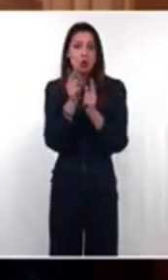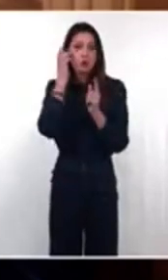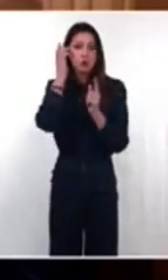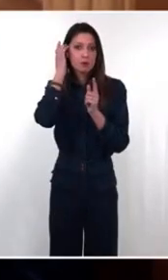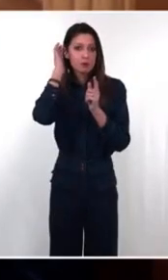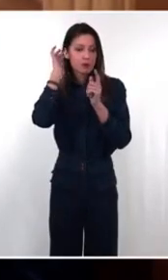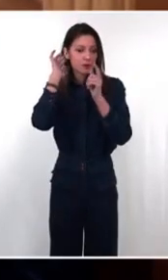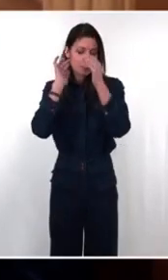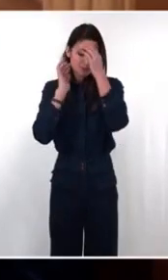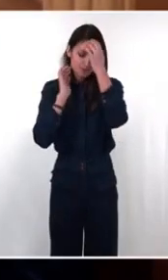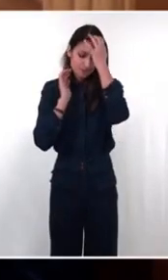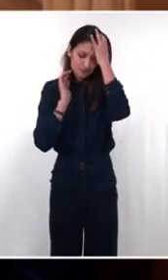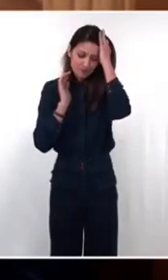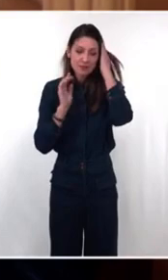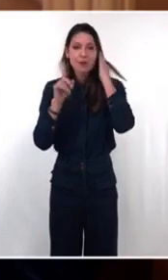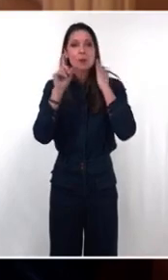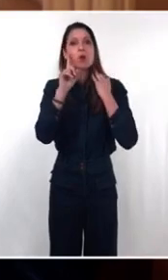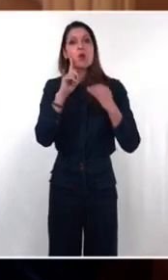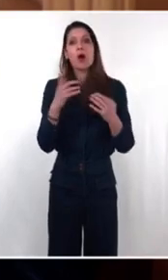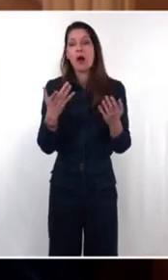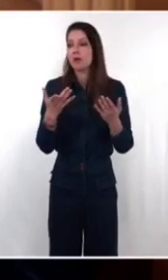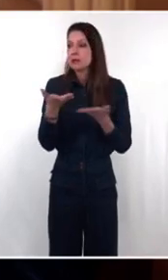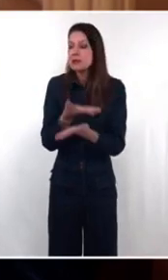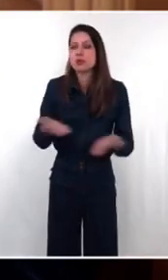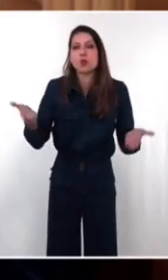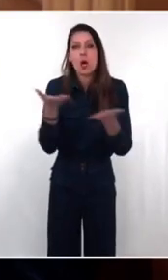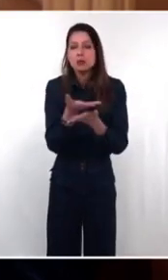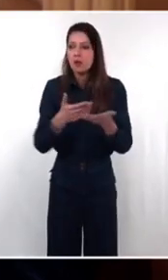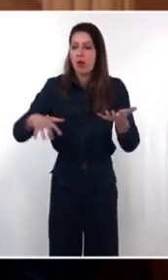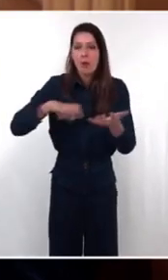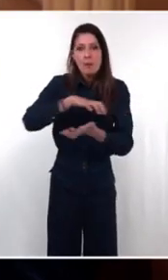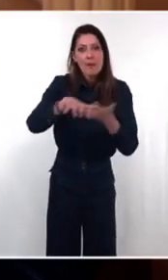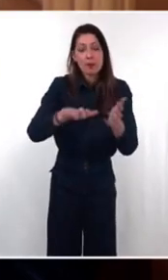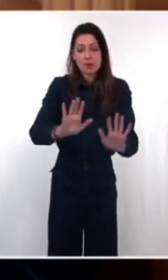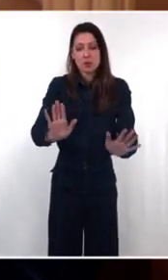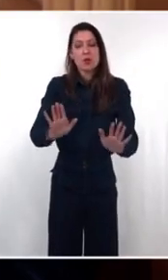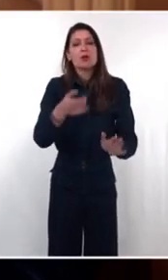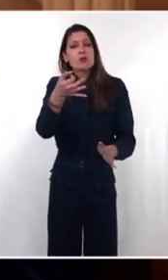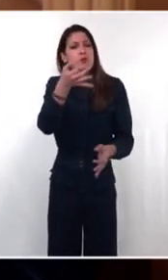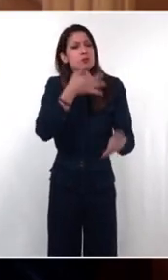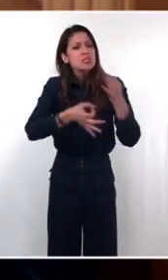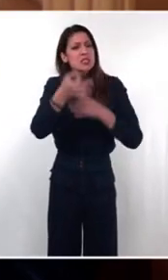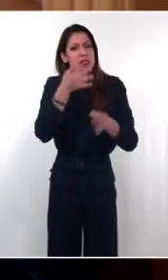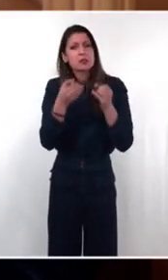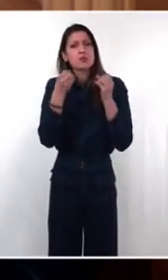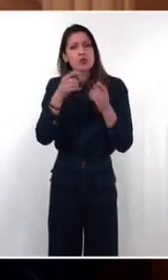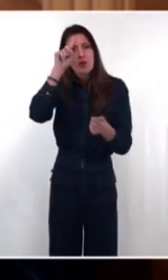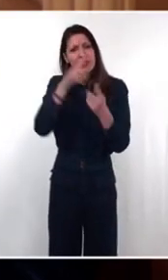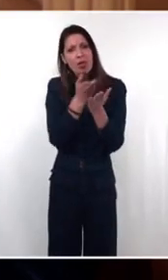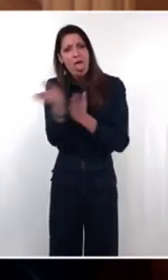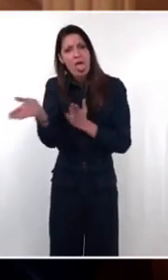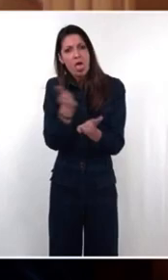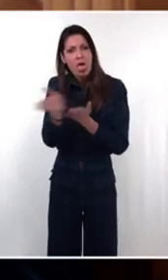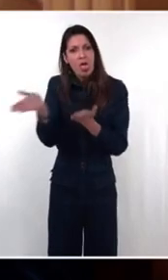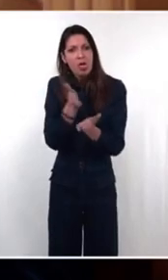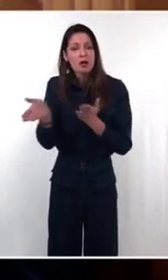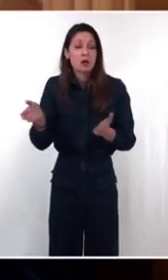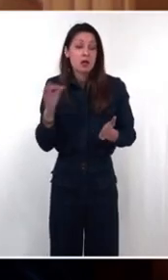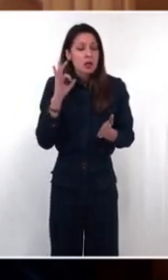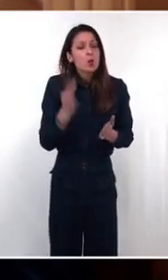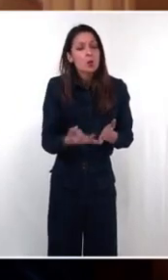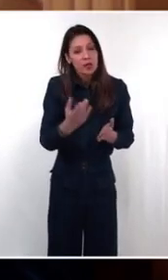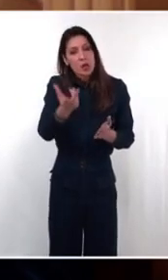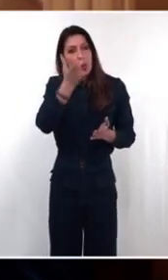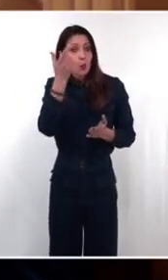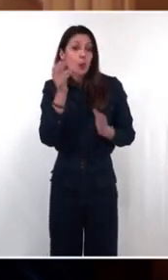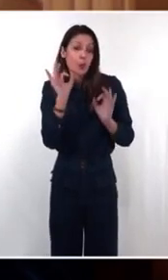rester totalement insensible à ce qui se passe. Vous nous parlez de hors-piste permanent. Alors pour filer la métaphore, je comprends que la piste verte soit